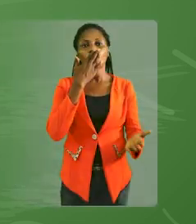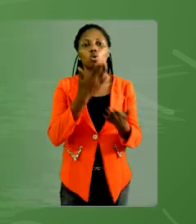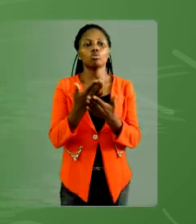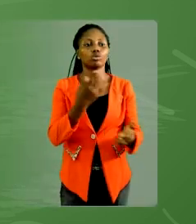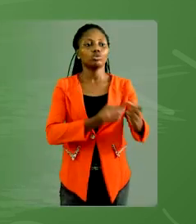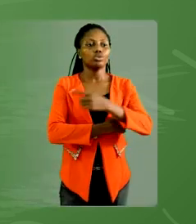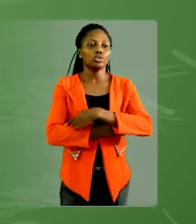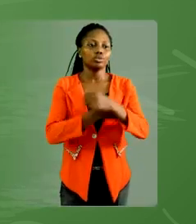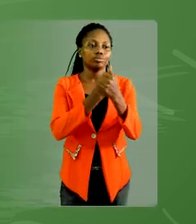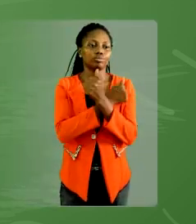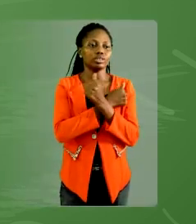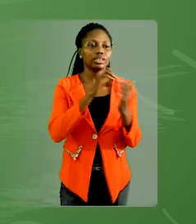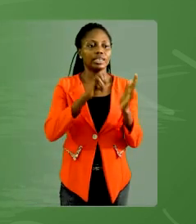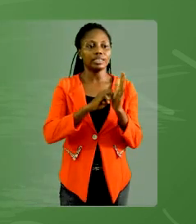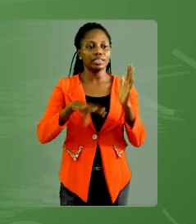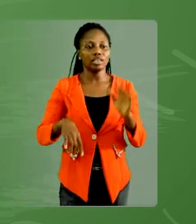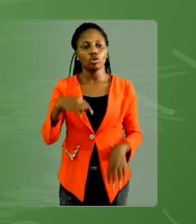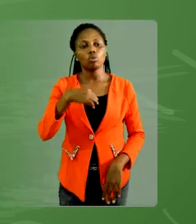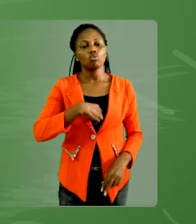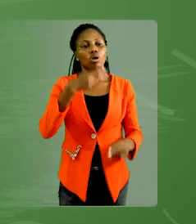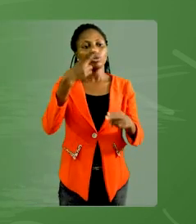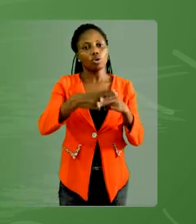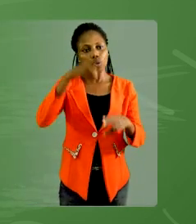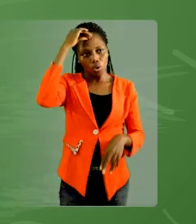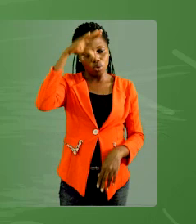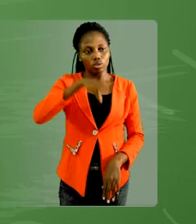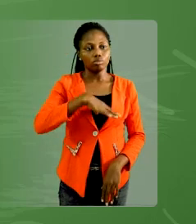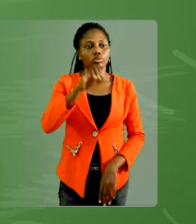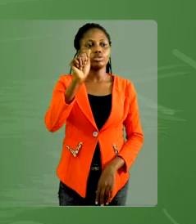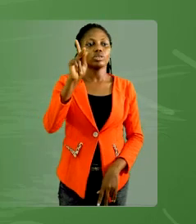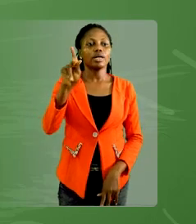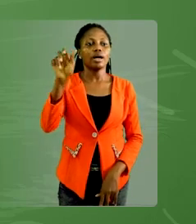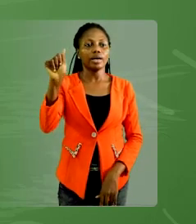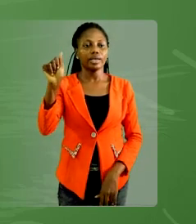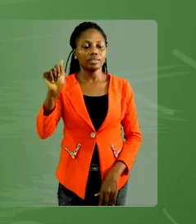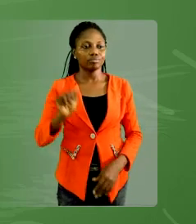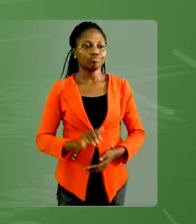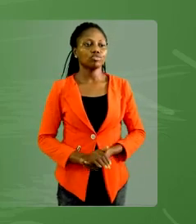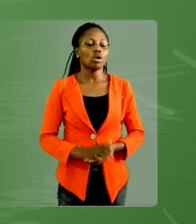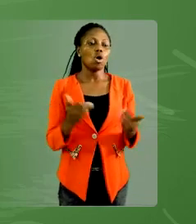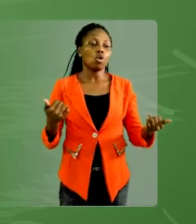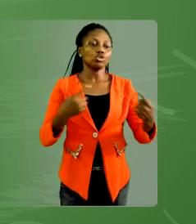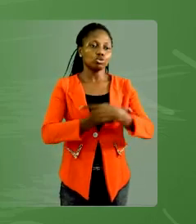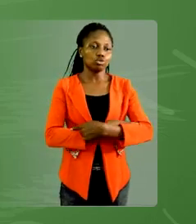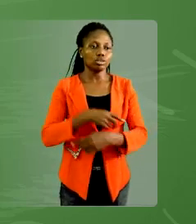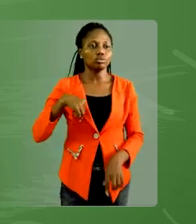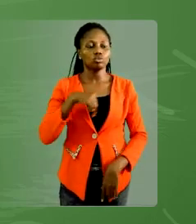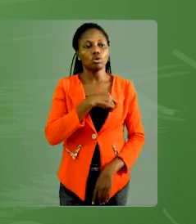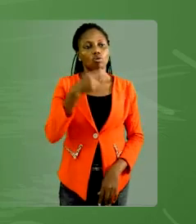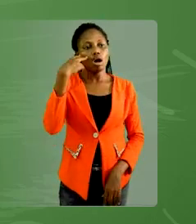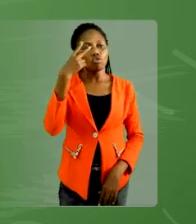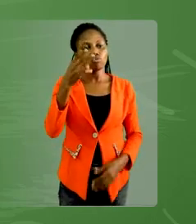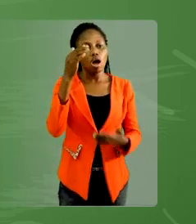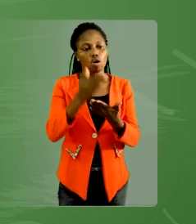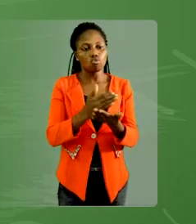Bonjour chers élèves, je suis Aka Jean-Baptiste, professeur de mathématiques. Aujourd'hui, je vais vous entretenir